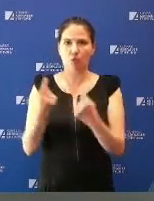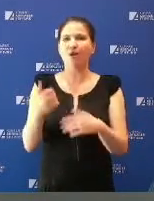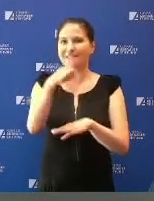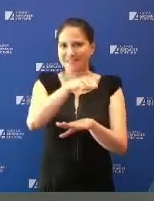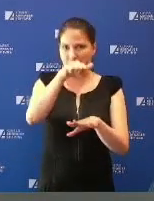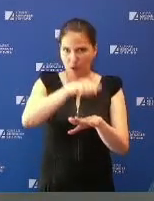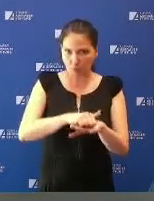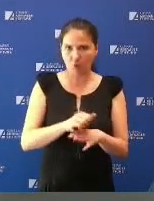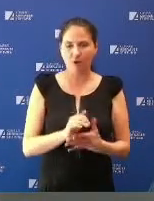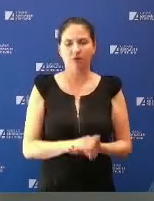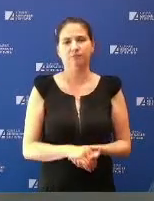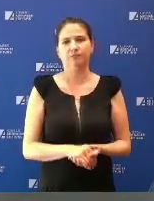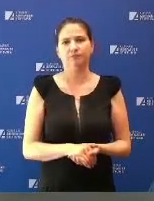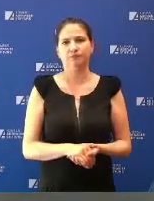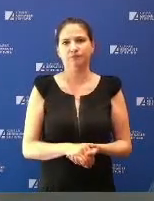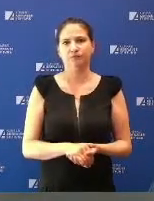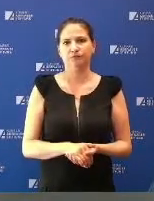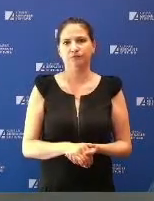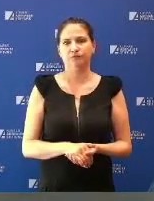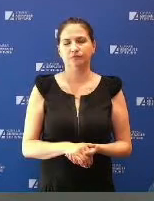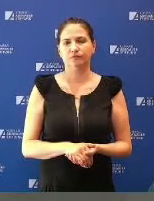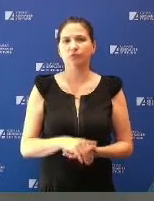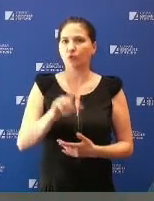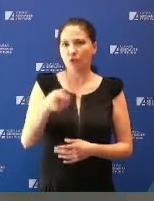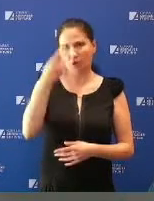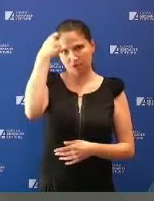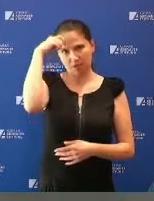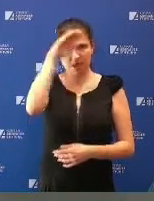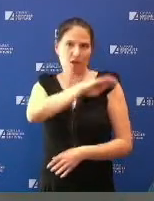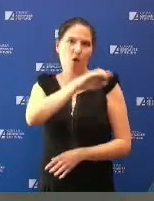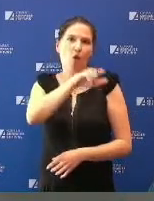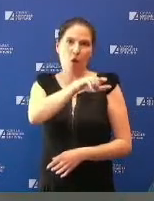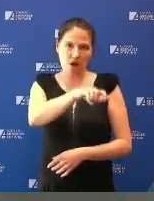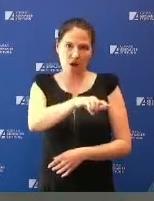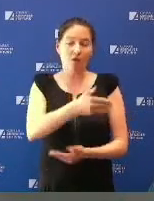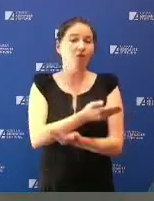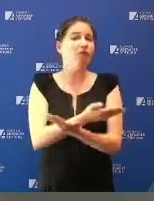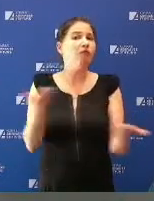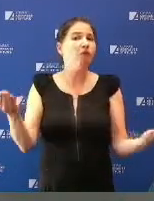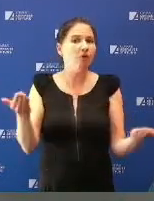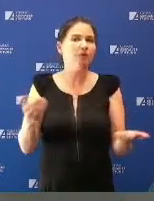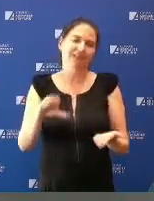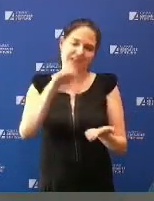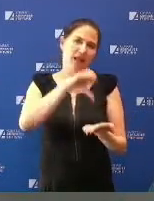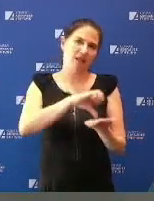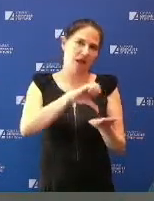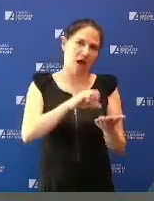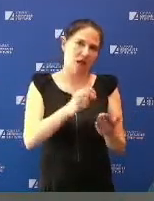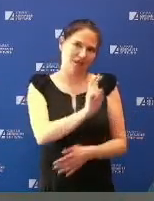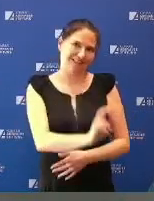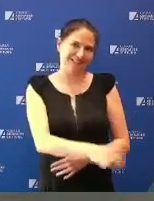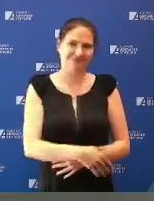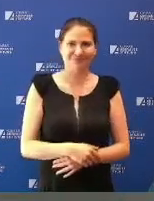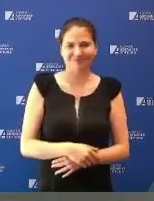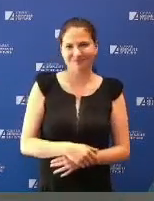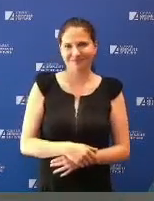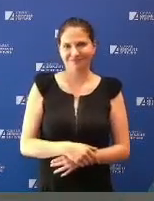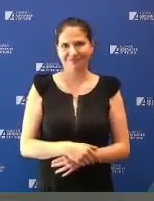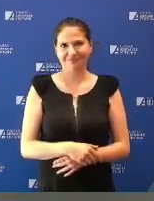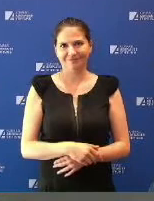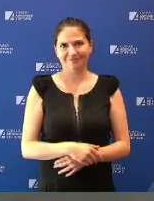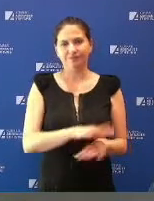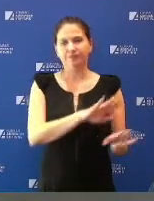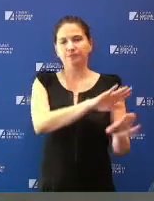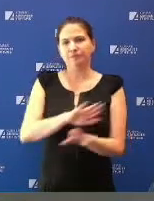wird dabei sein. Und natürlich die Berliner Kollegen, die sich in der Zentrale um dieses Thema kümmern.